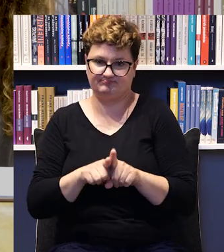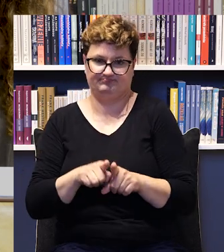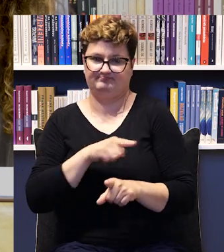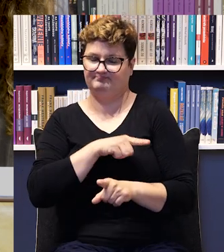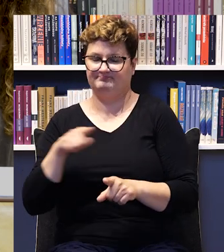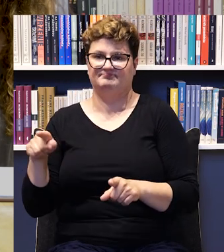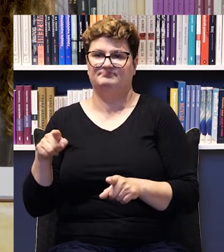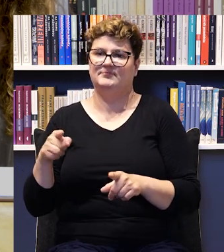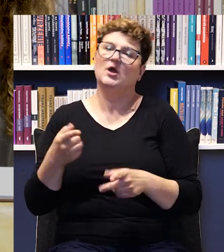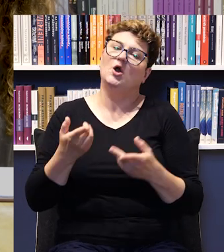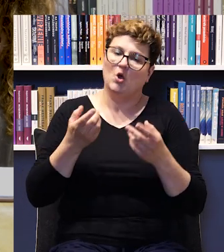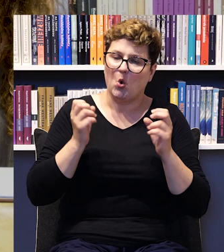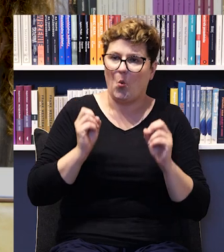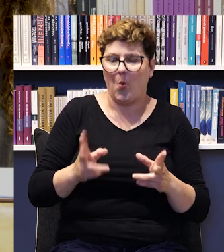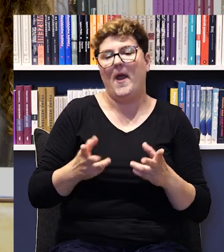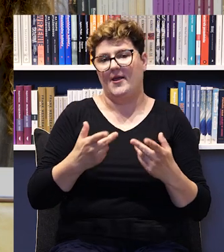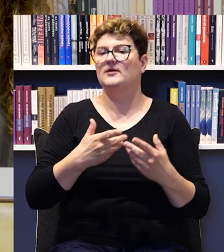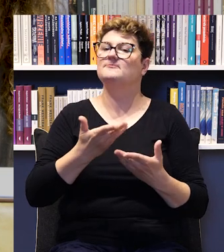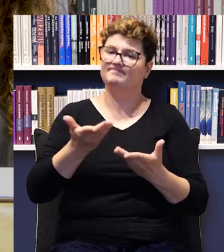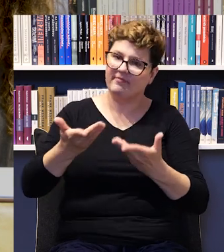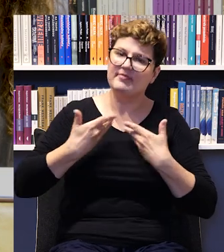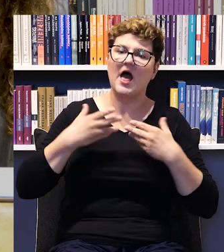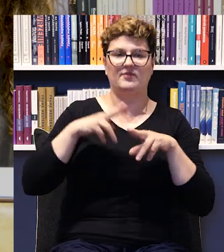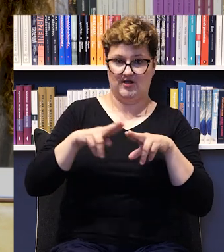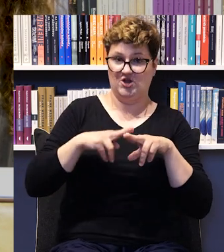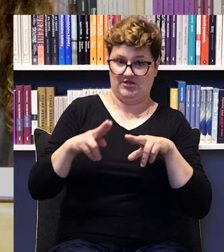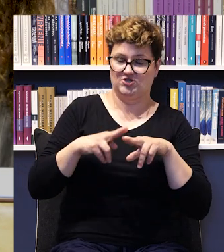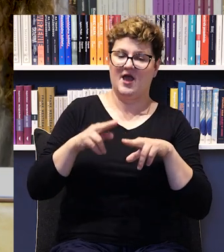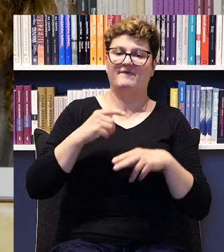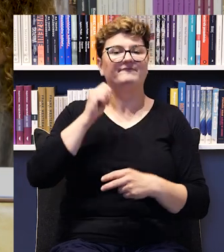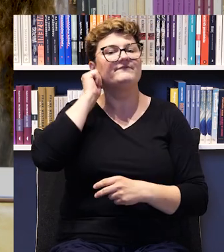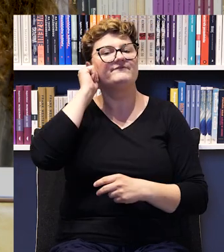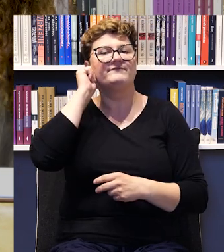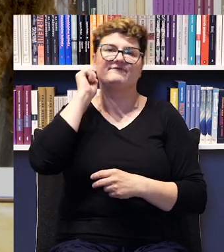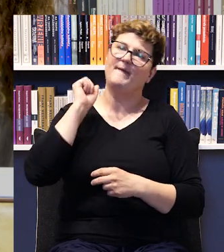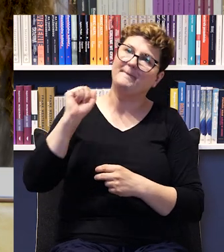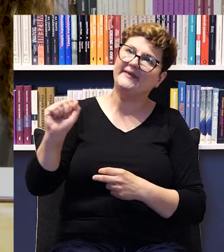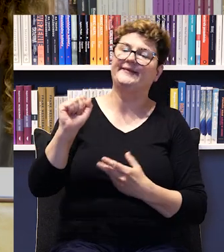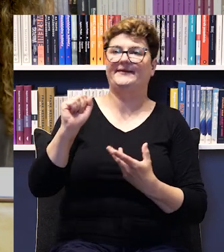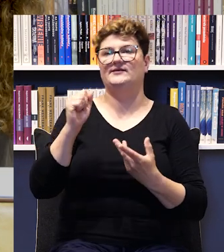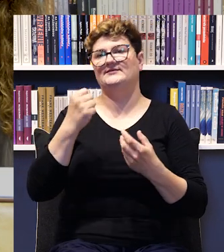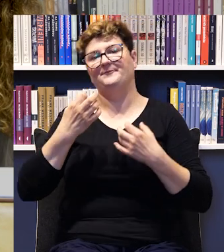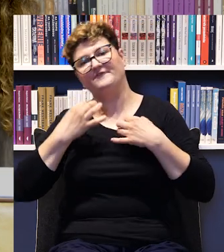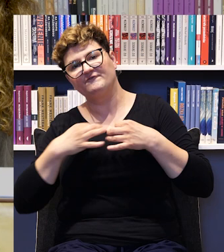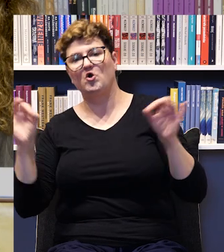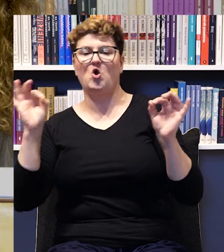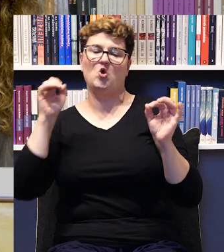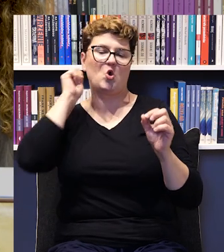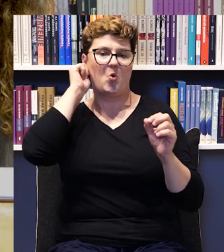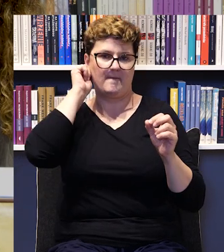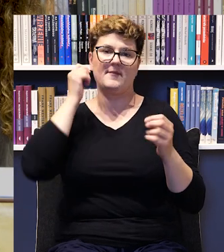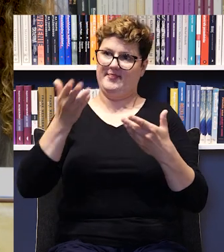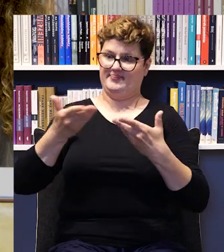prawda, jakby okej, dostałyśmy jakieś narzędzia feministyczno, właśnie emancypacyjne i tak